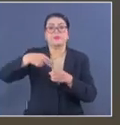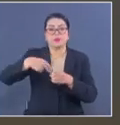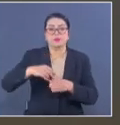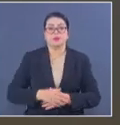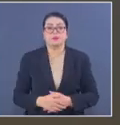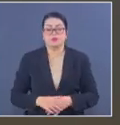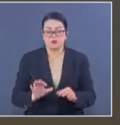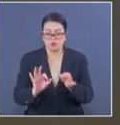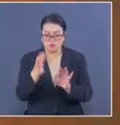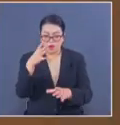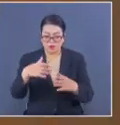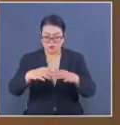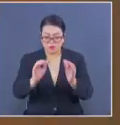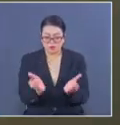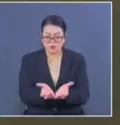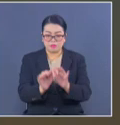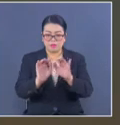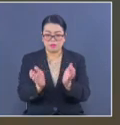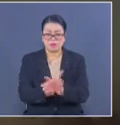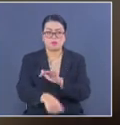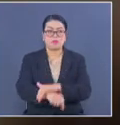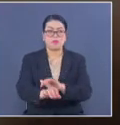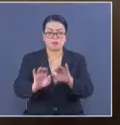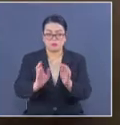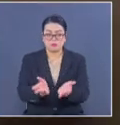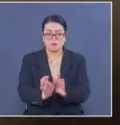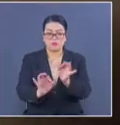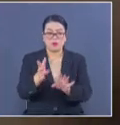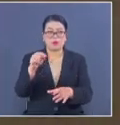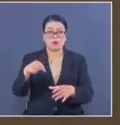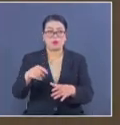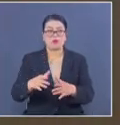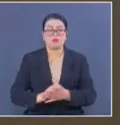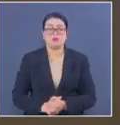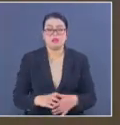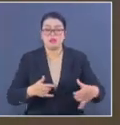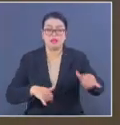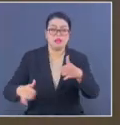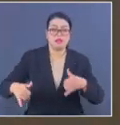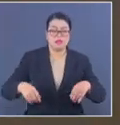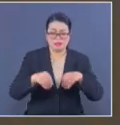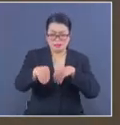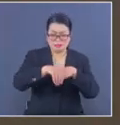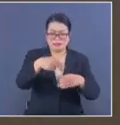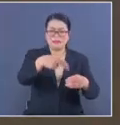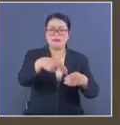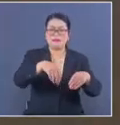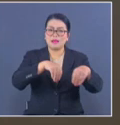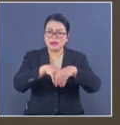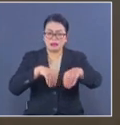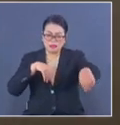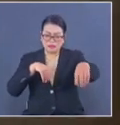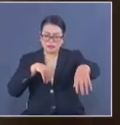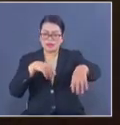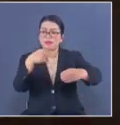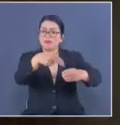ครับและเล่นภายในปั๊มน้ำมันอย่างสนุกสนานด้วยสังเกตดีๆนะครับพนักงานที่เขาเล่นกันเนี่ยอยู่ห่างจากหัวจ่ายน้ำมันประมาณไม่ถึง10เม